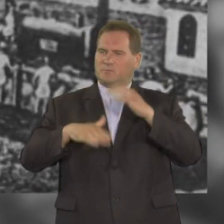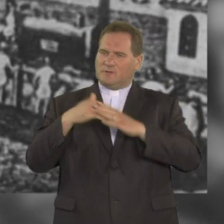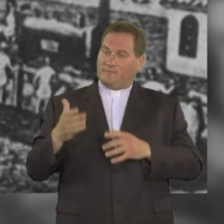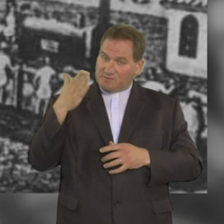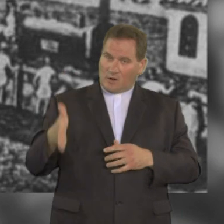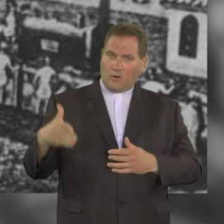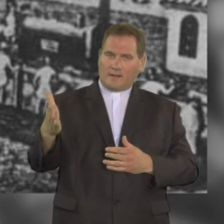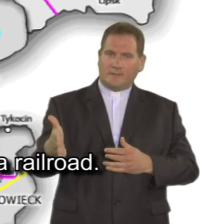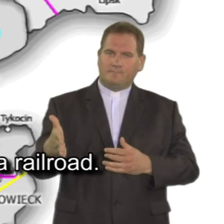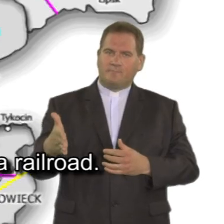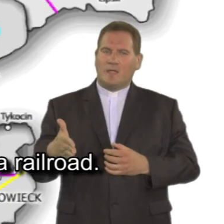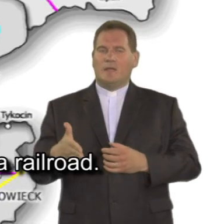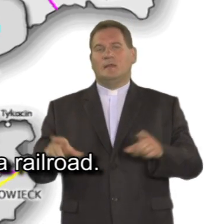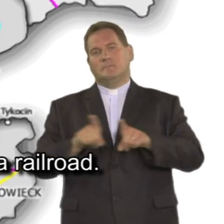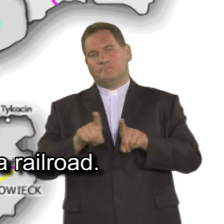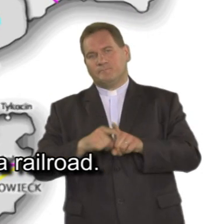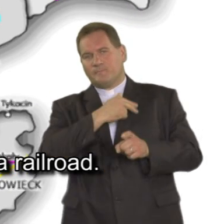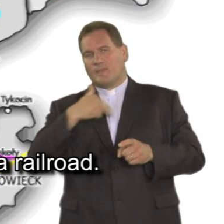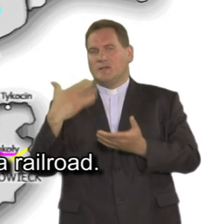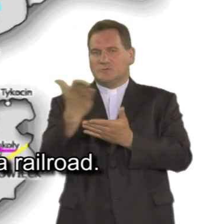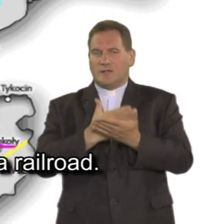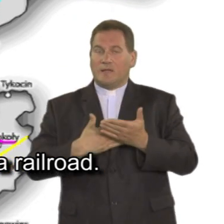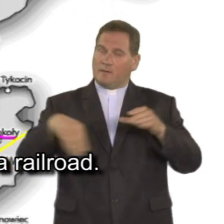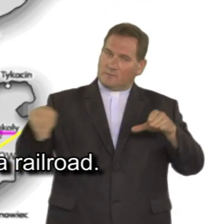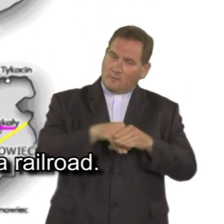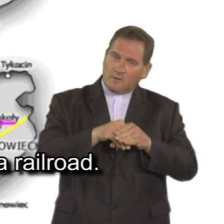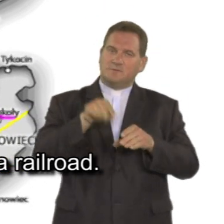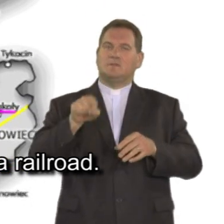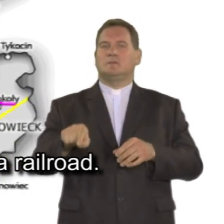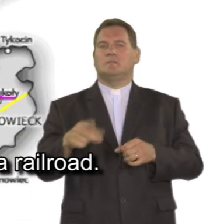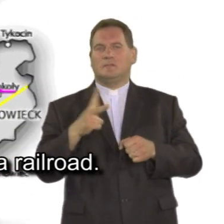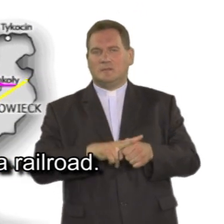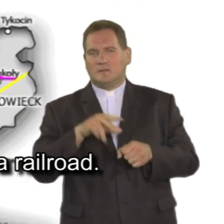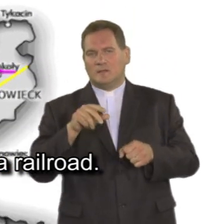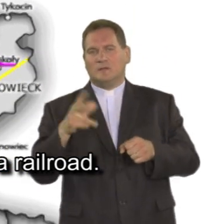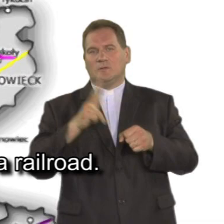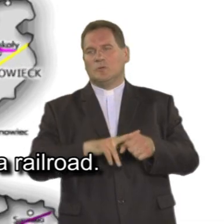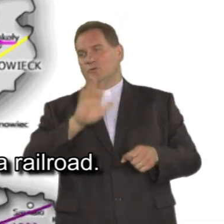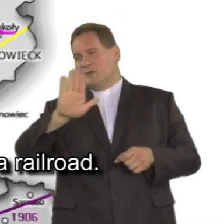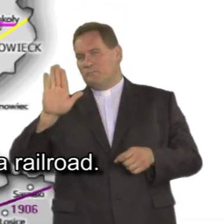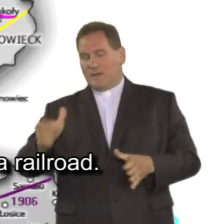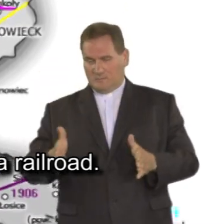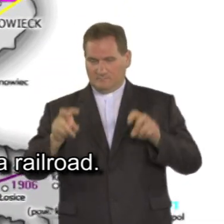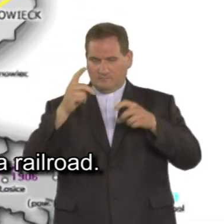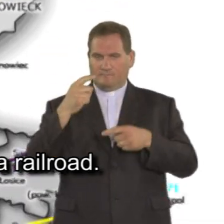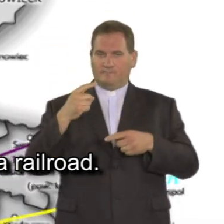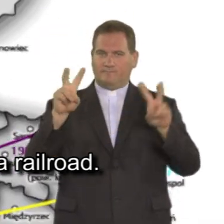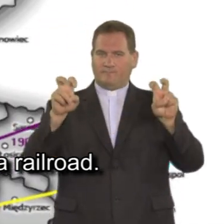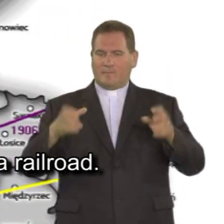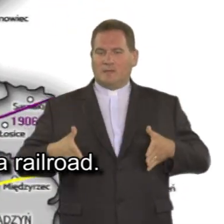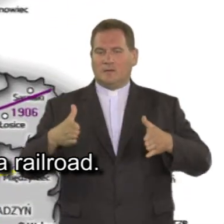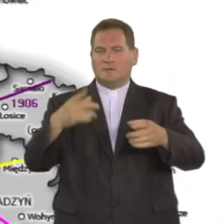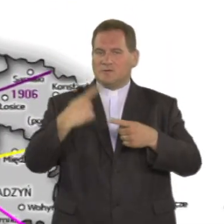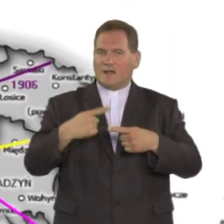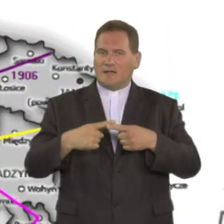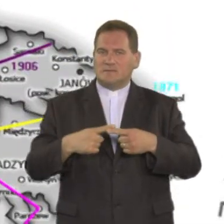kolej. Tym samym nasz kraj miał dołączyć do grona szczęśliwców posiadających drogi żelazne.